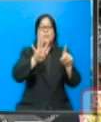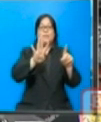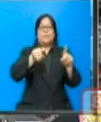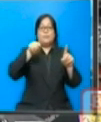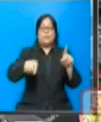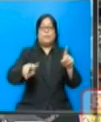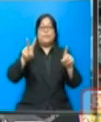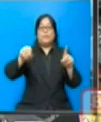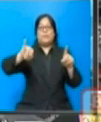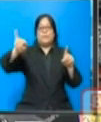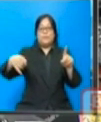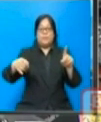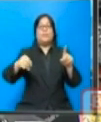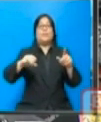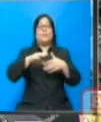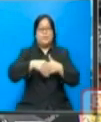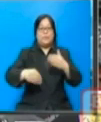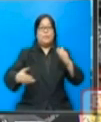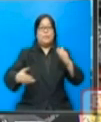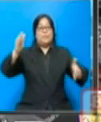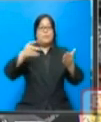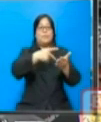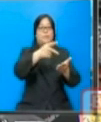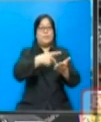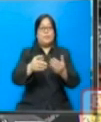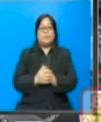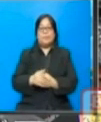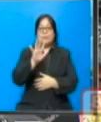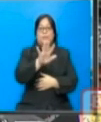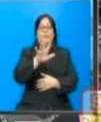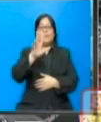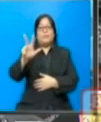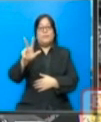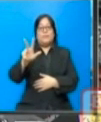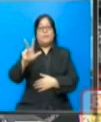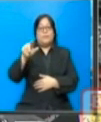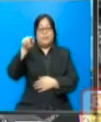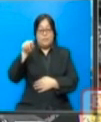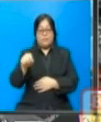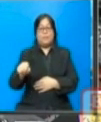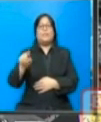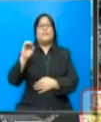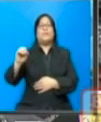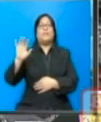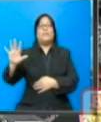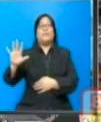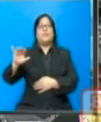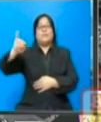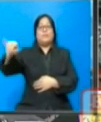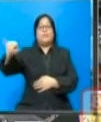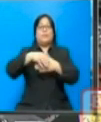kepulauan 20juta lengket Malaysia berbanding pembelanjaan sebanyak 50 30-an kosong lima